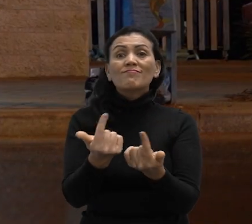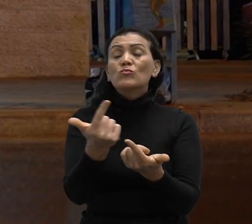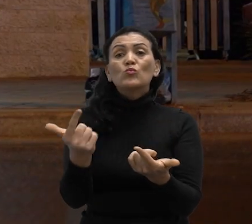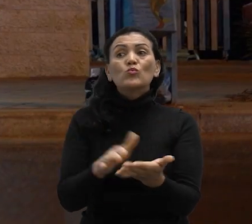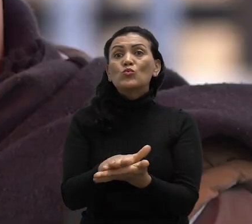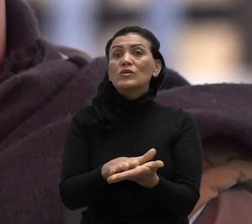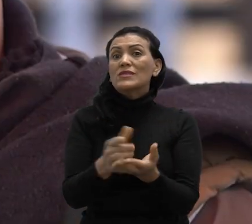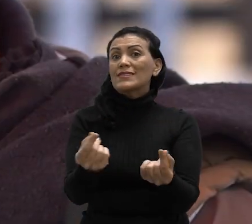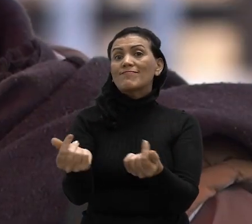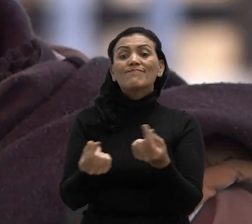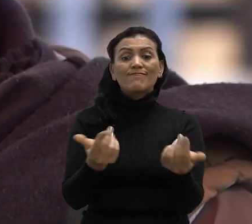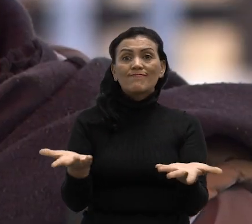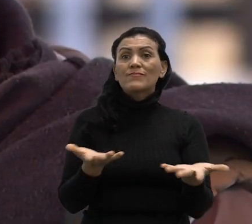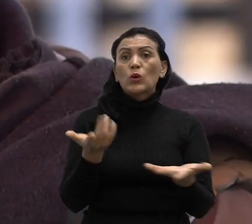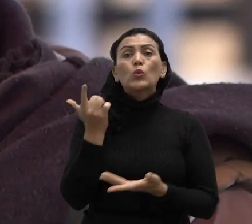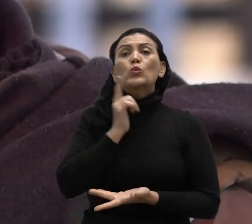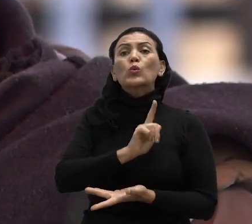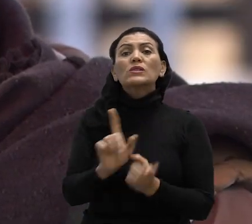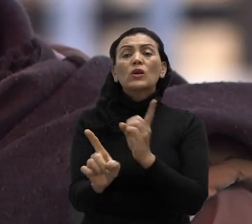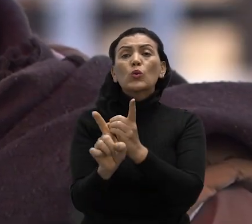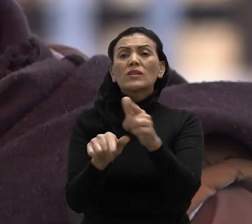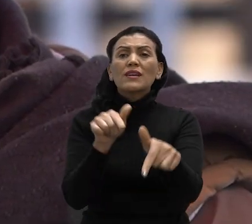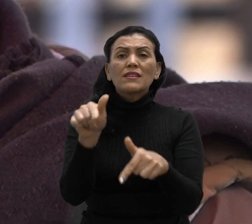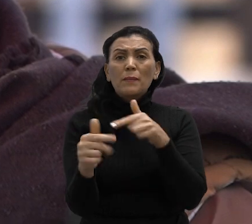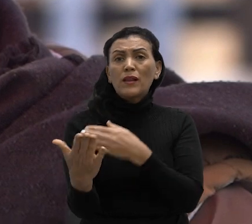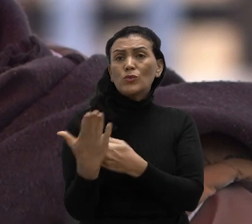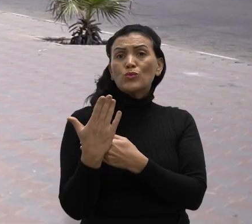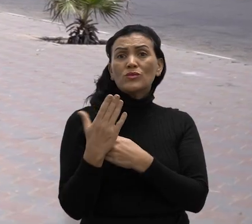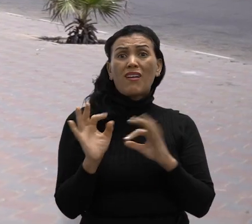شغل، اني اعمل حالي، اكون حالي.